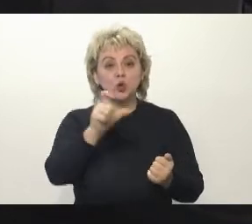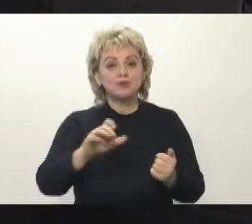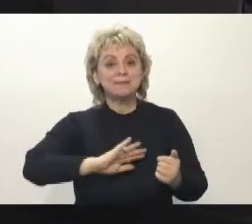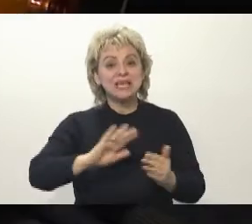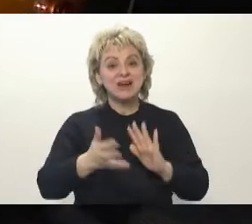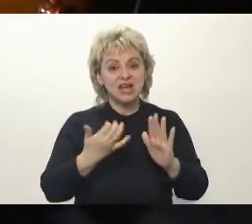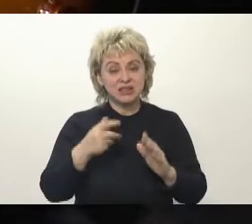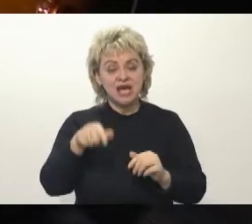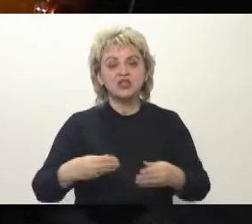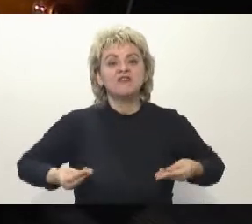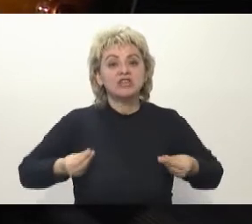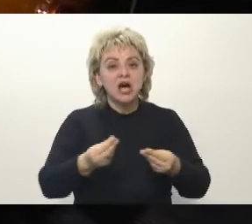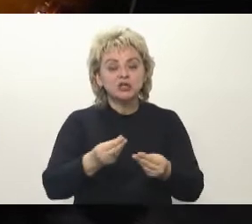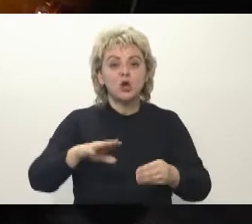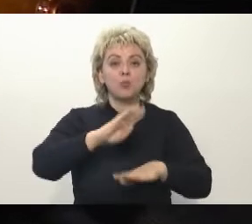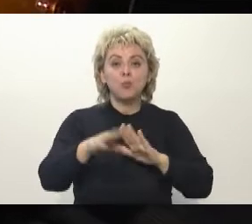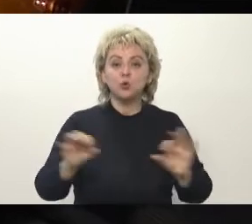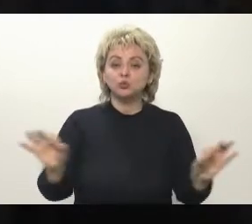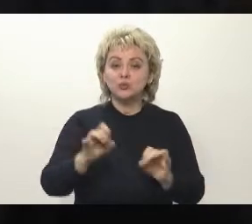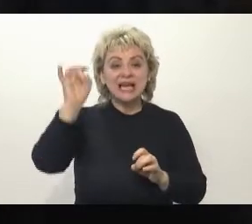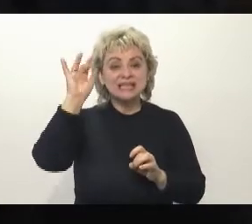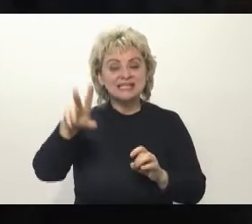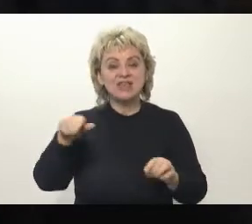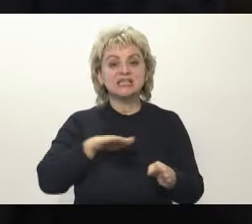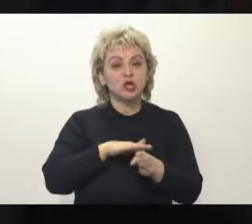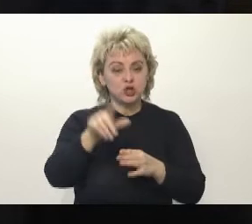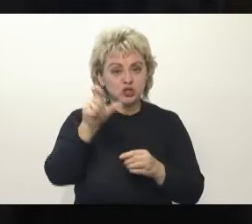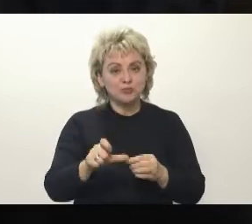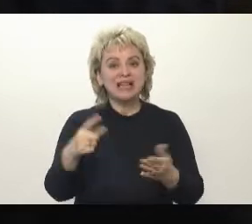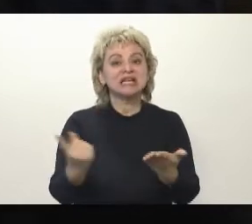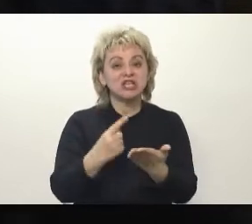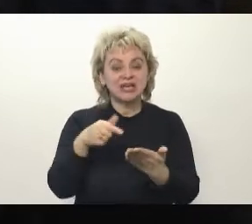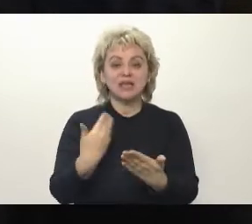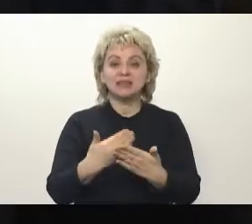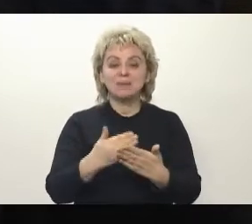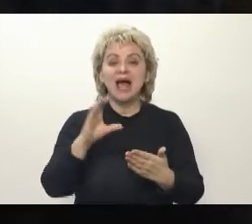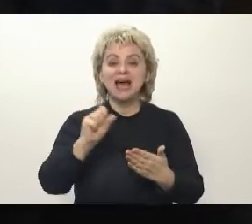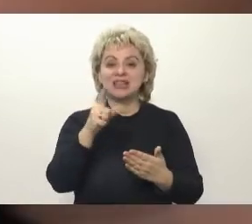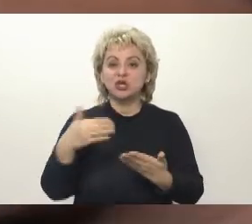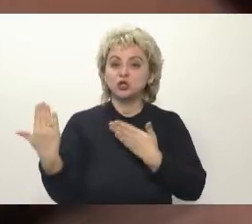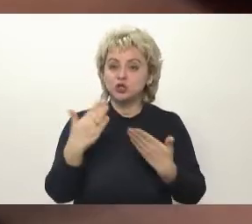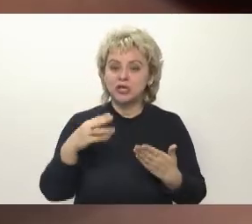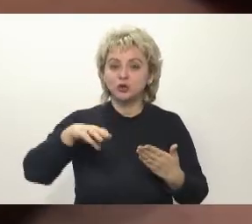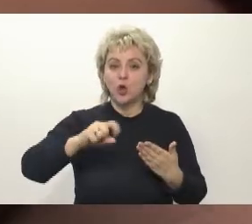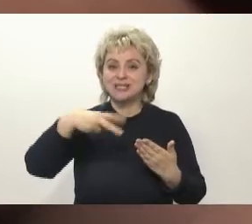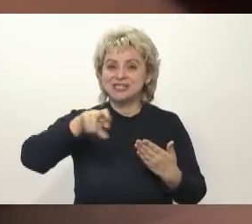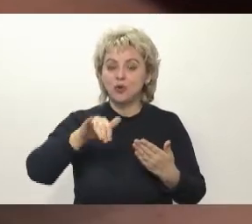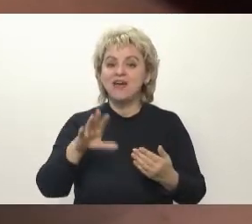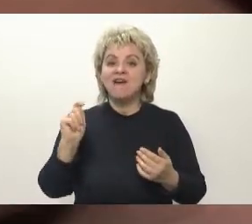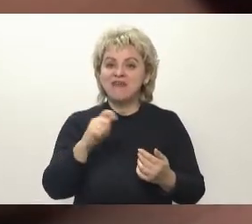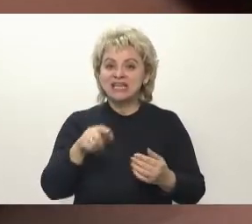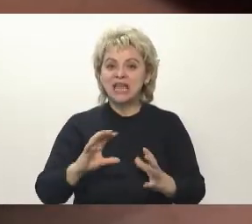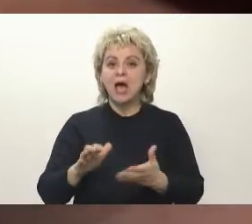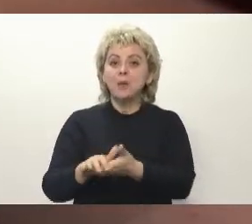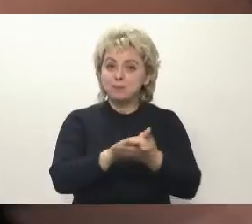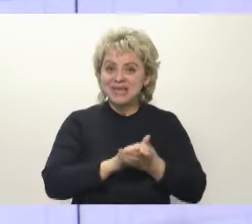хватает. Вдохновляются под музыку известных рэперов и книгами. Например, Андрей зачитывался Толстым, «Война и мир»,